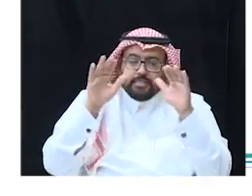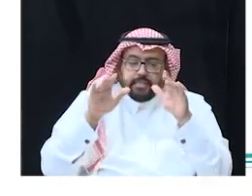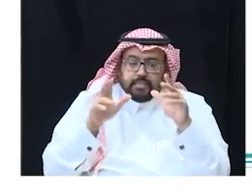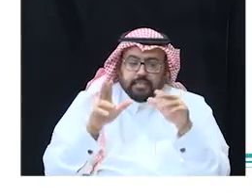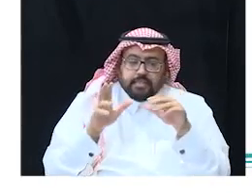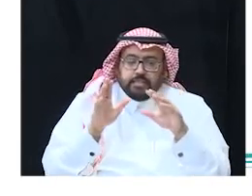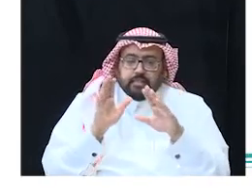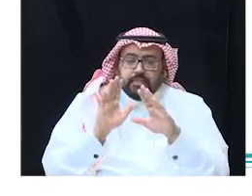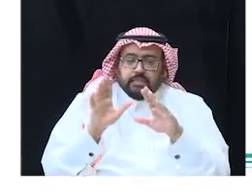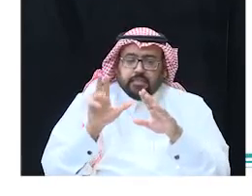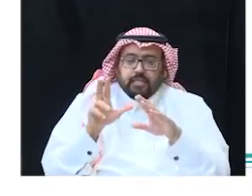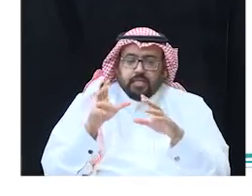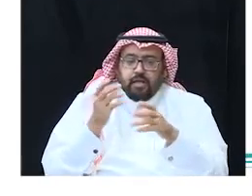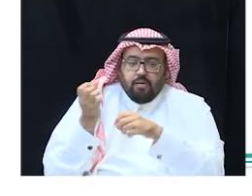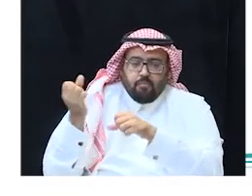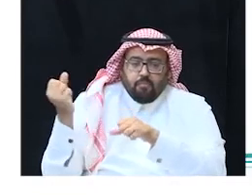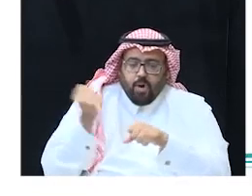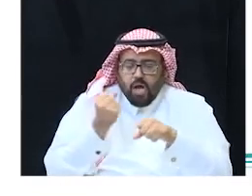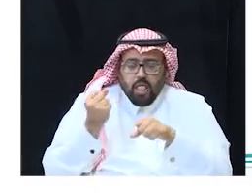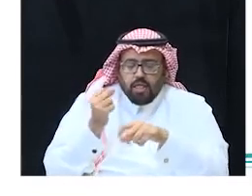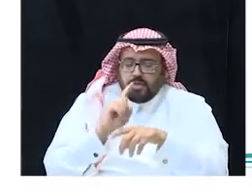ما الجسم الذي لا